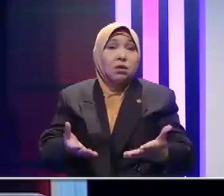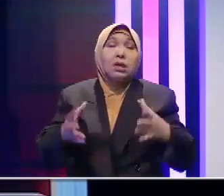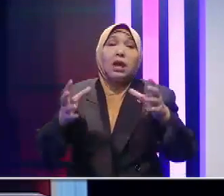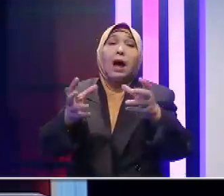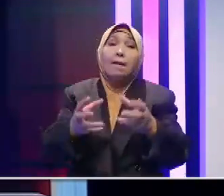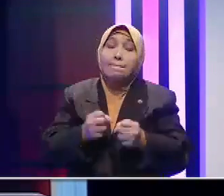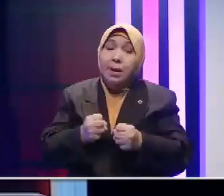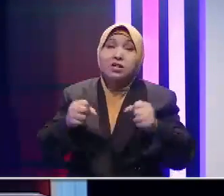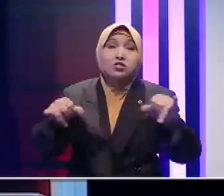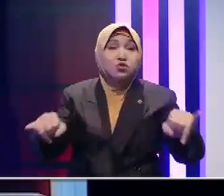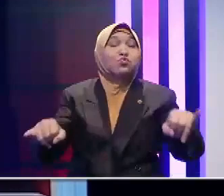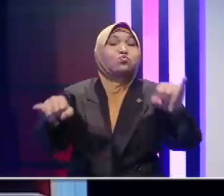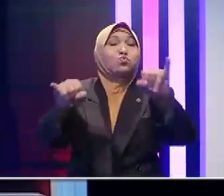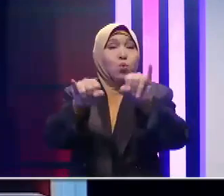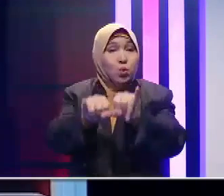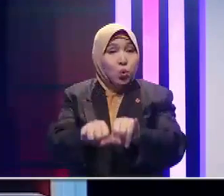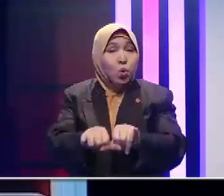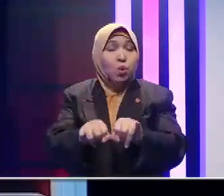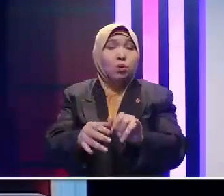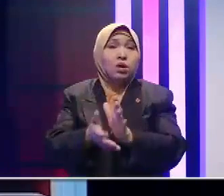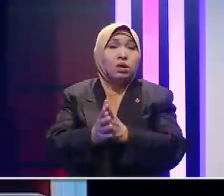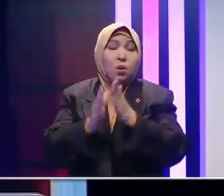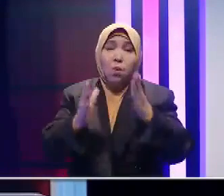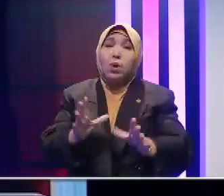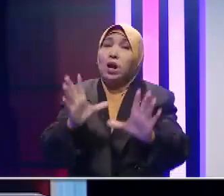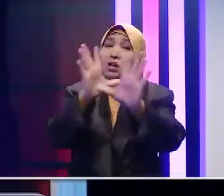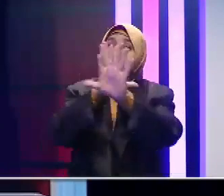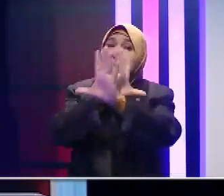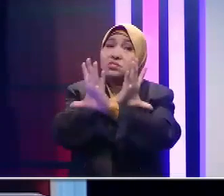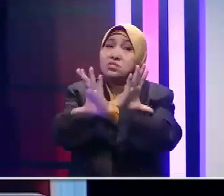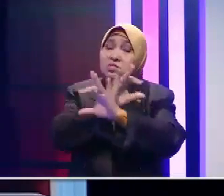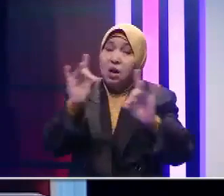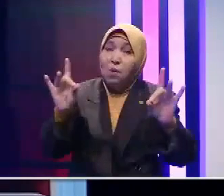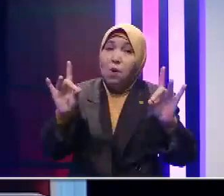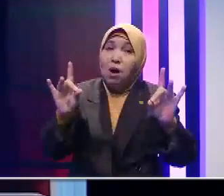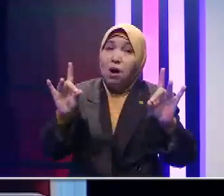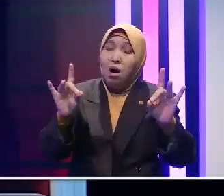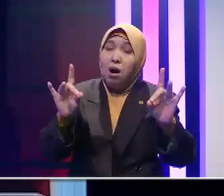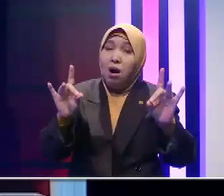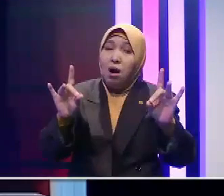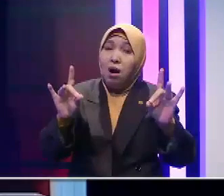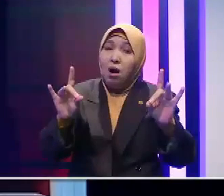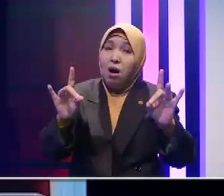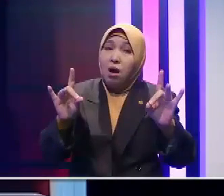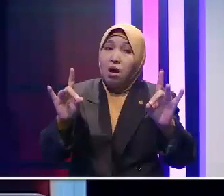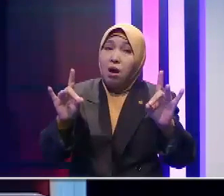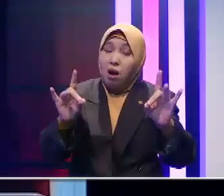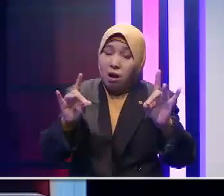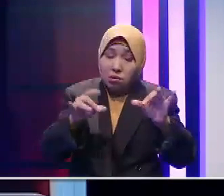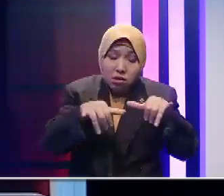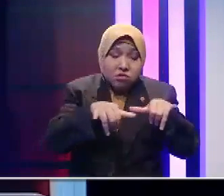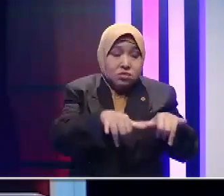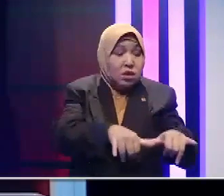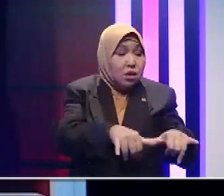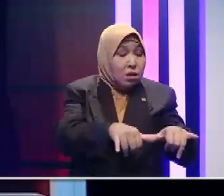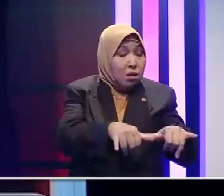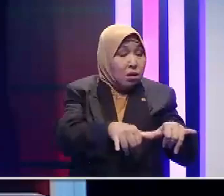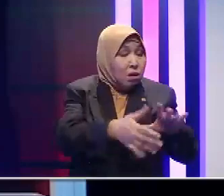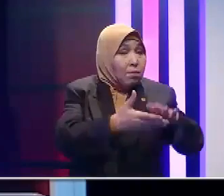juga. Masya-Allah. Saya orang Sarawak. Yang datang dari Sarawak. Sarawak jauh. Dia duduk belajar di situ.